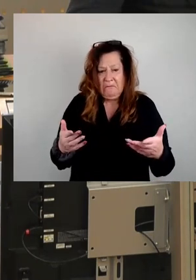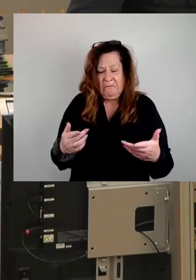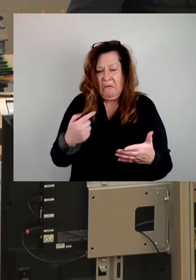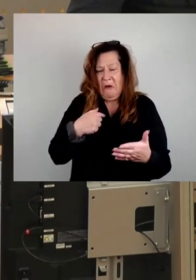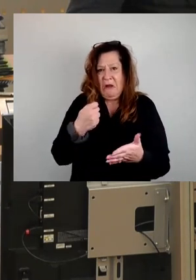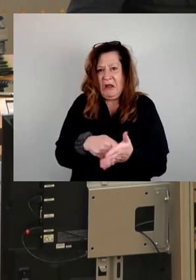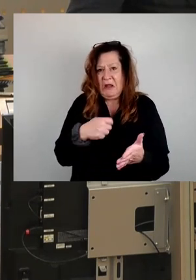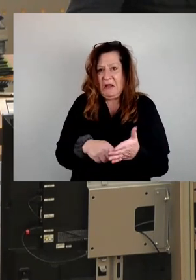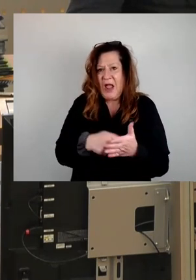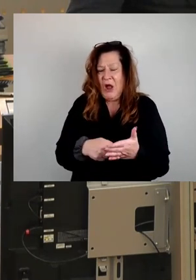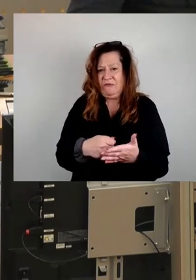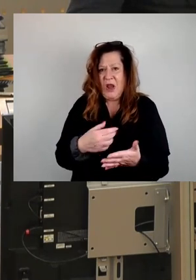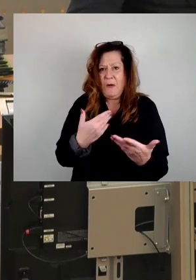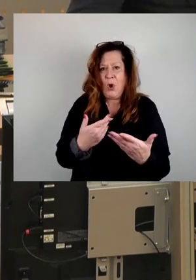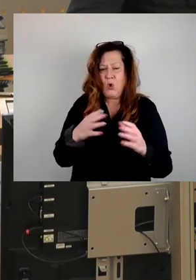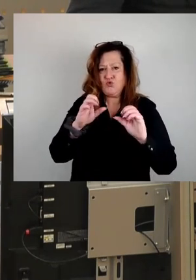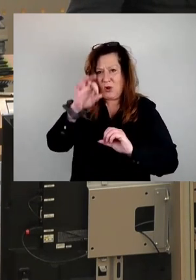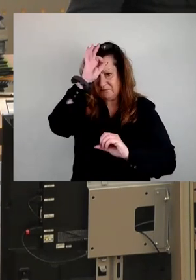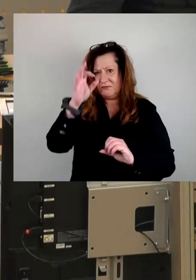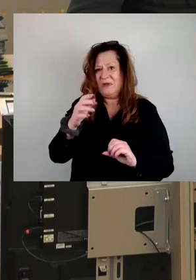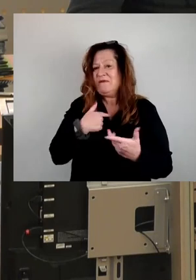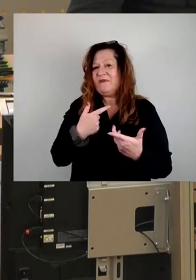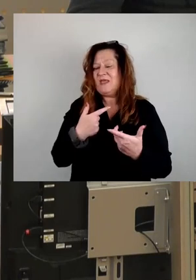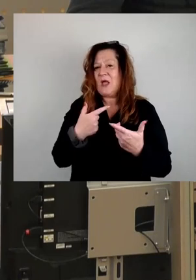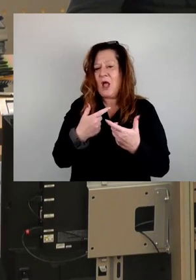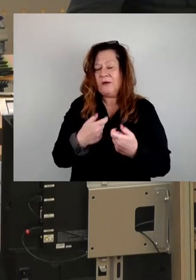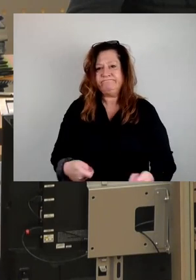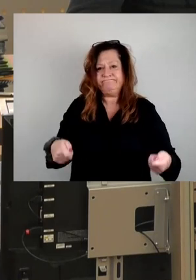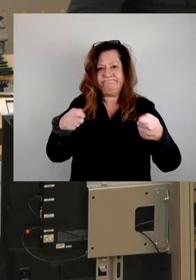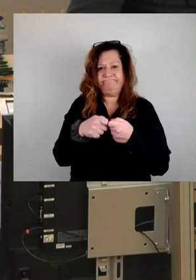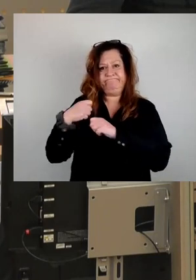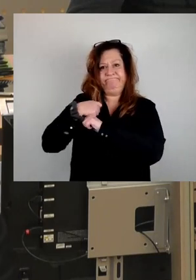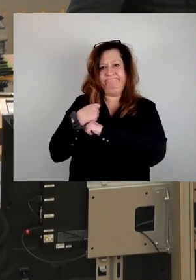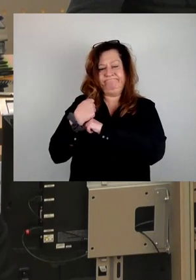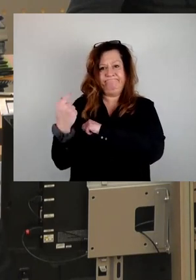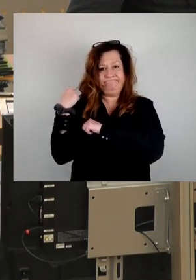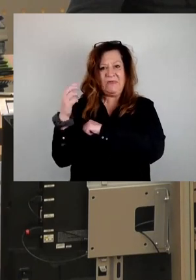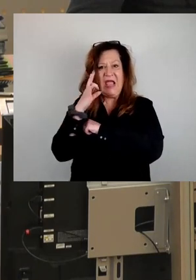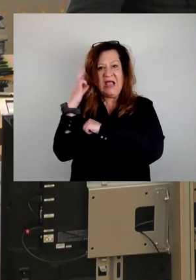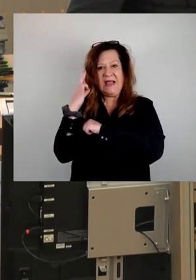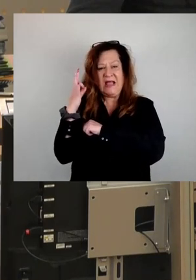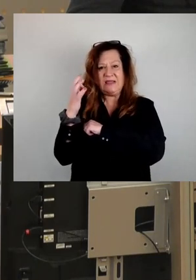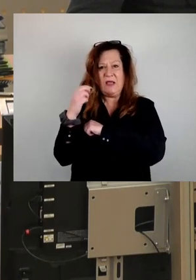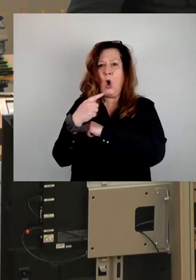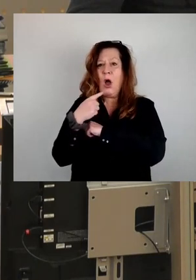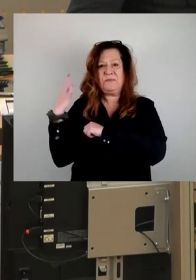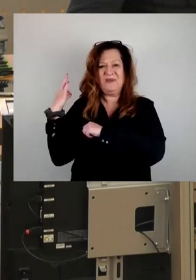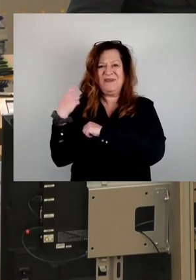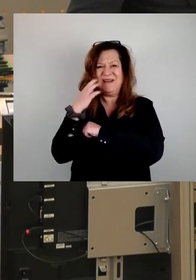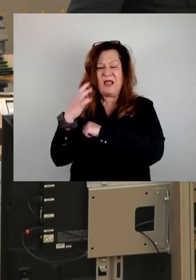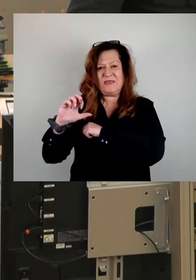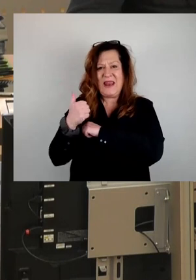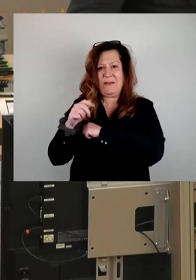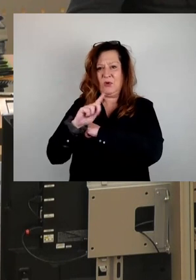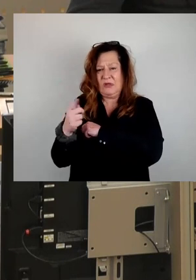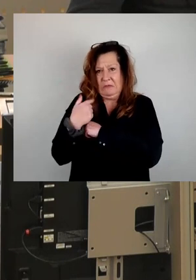Und wir wissen noch nicht mal, ob die Katze noch lebt. Wir als AfD-Fraktion wollen die Buga in Dresden und wir befürworten auch das gleich zu beschließende Konzept.